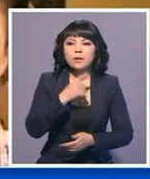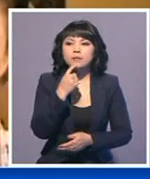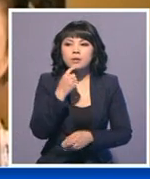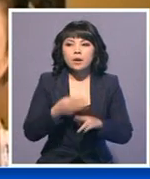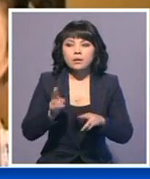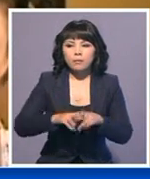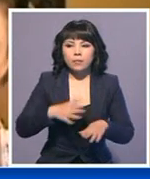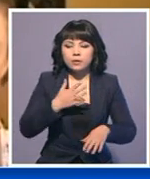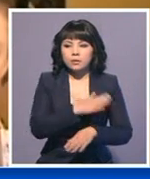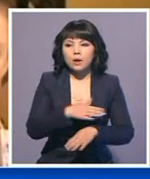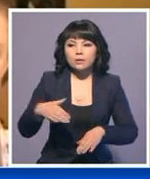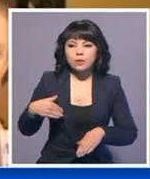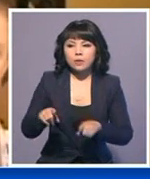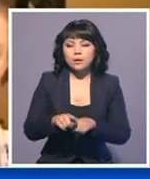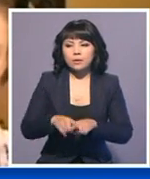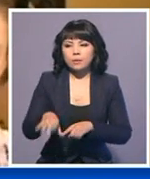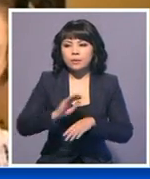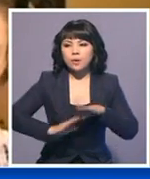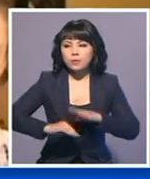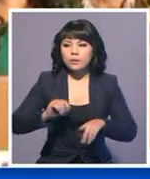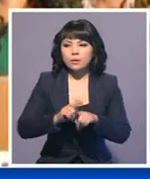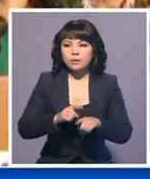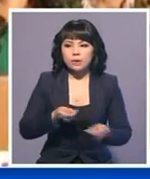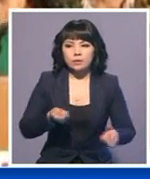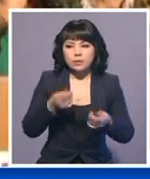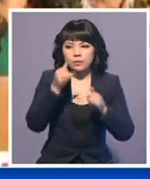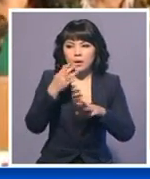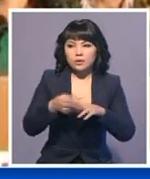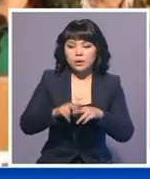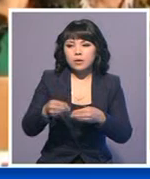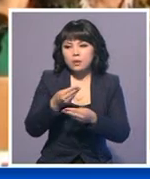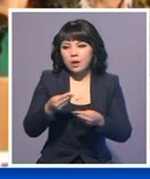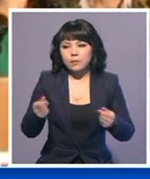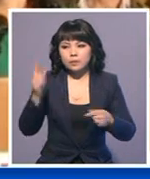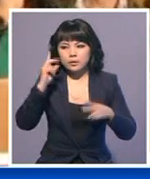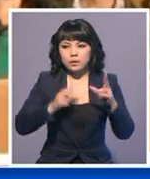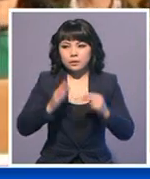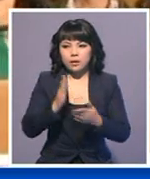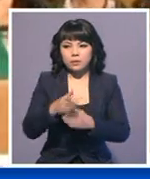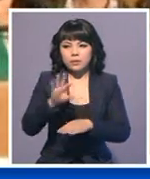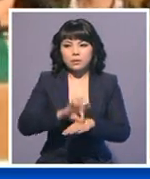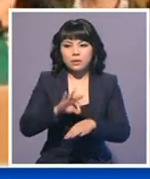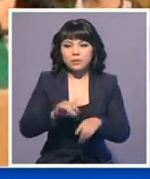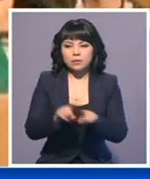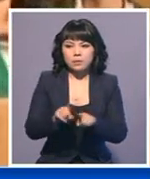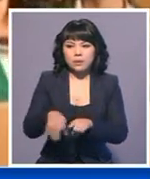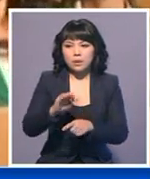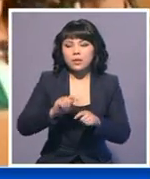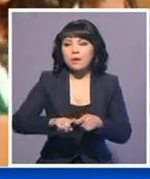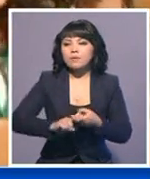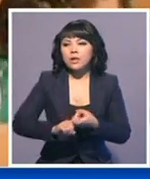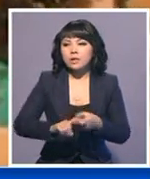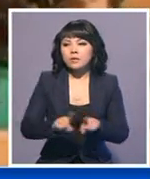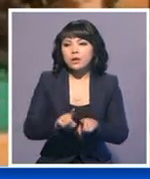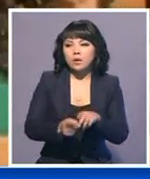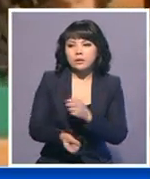қол аяқтары қозғалмай қалған. Мамандардың сөзінше олардың айығып кетуі екіталай. Кей болжамдарға қарағанда науқастар этноровирустық